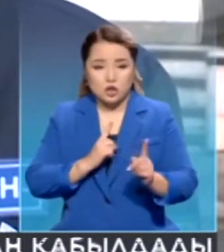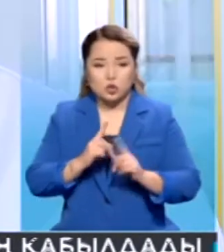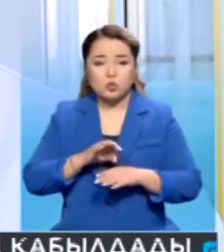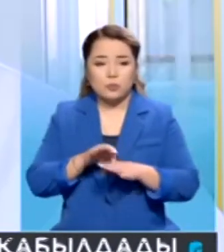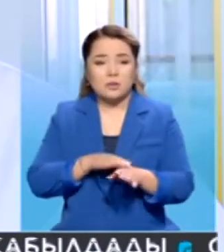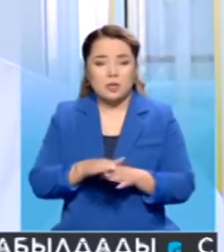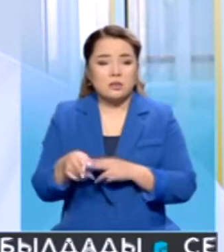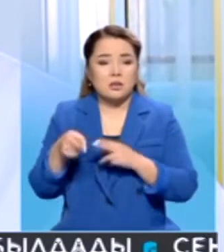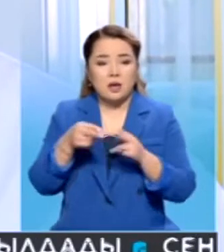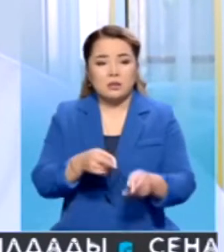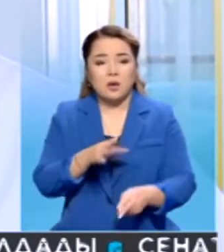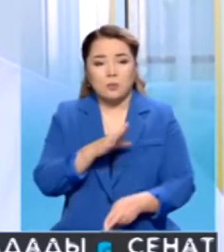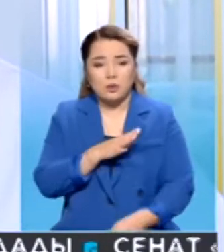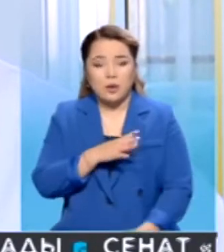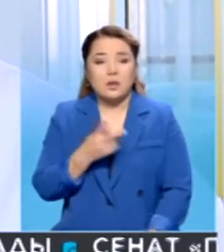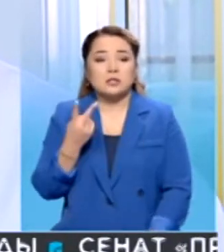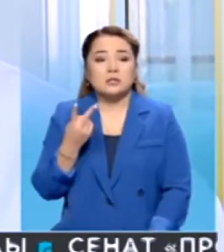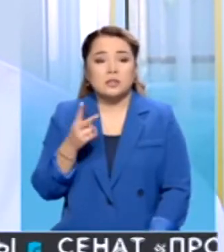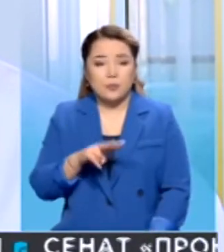ғой сол кезде.